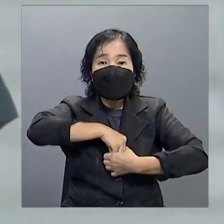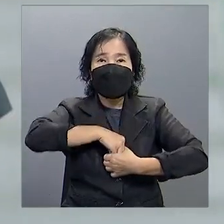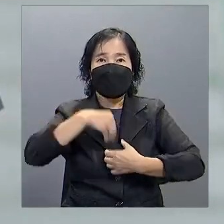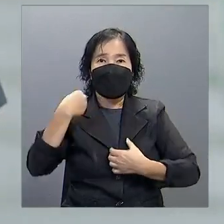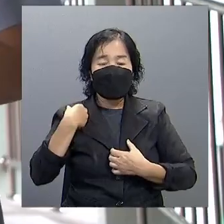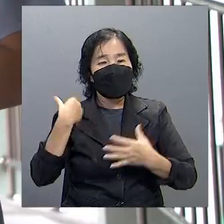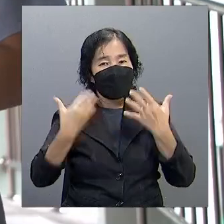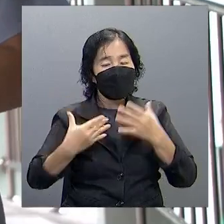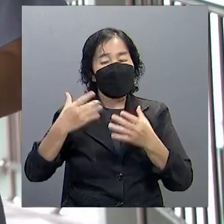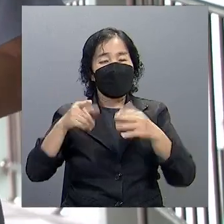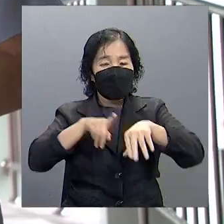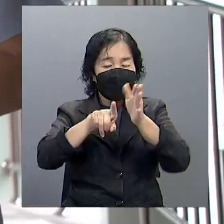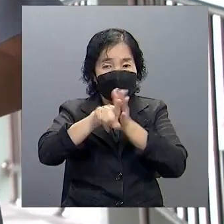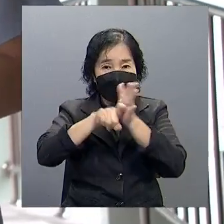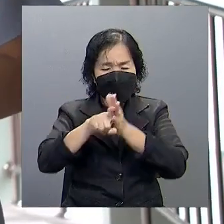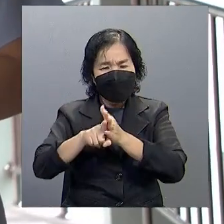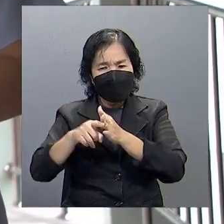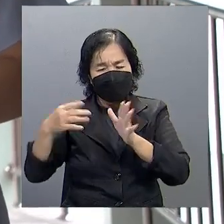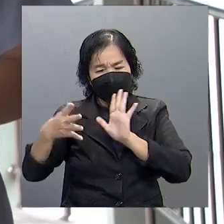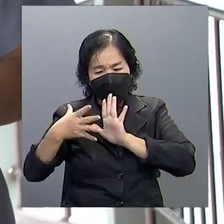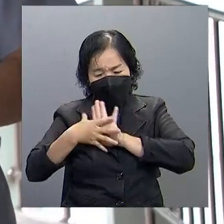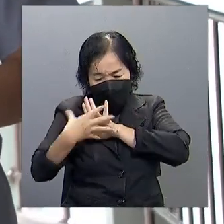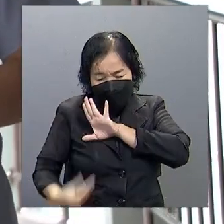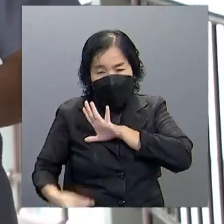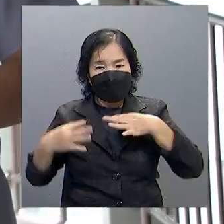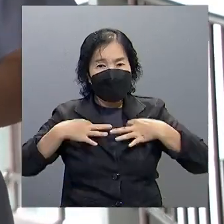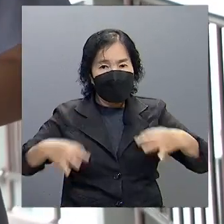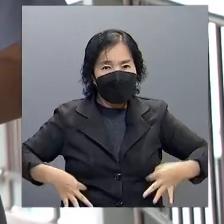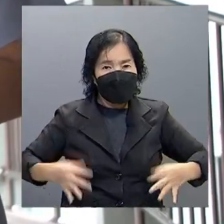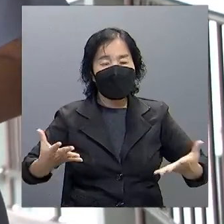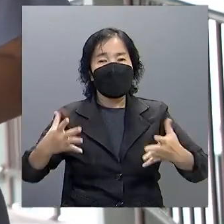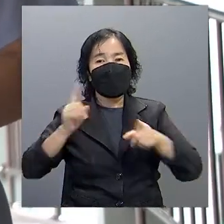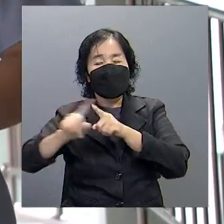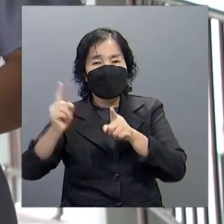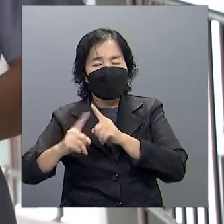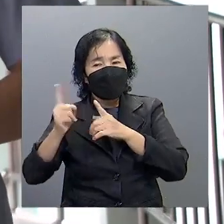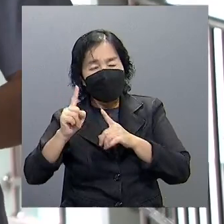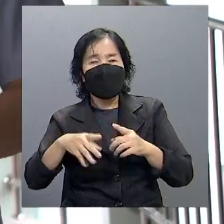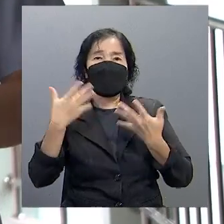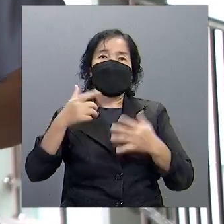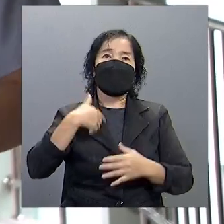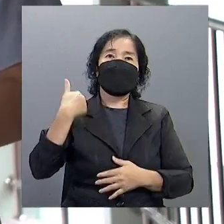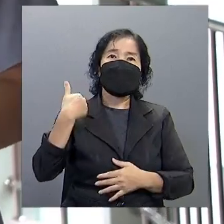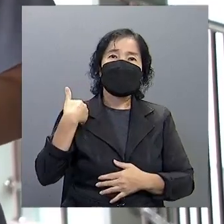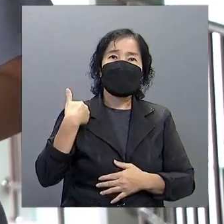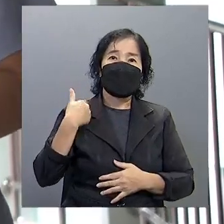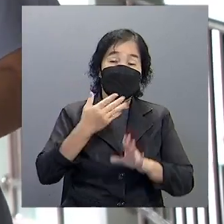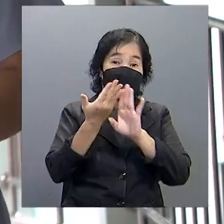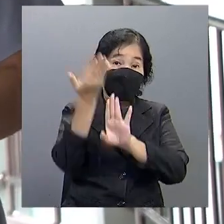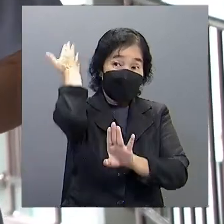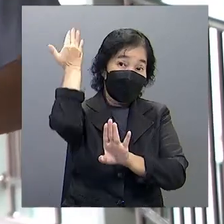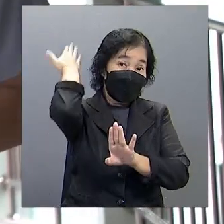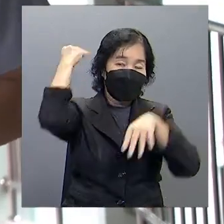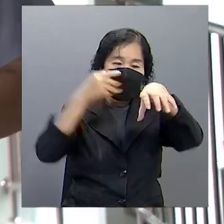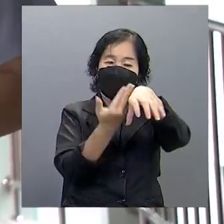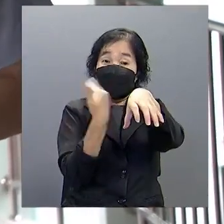น วันนี้เรากำลังจะไปที่พื้นที่ที่หลังสุดลับสุดของโรงพยาบาล ใช่ใช่ด้านหลัง เพื่อที่ไปสว